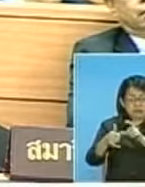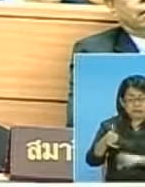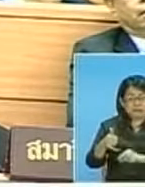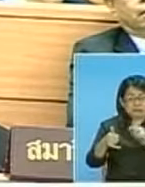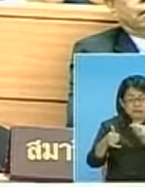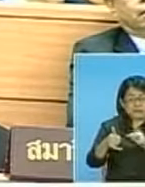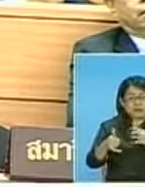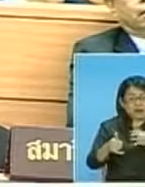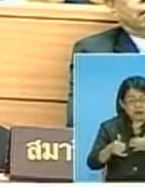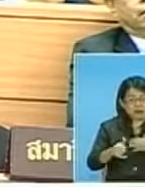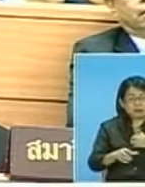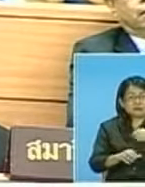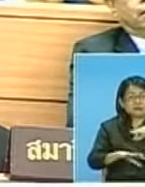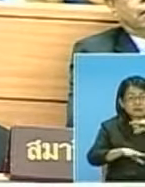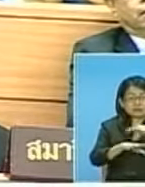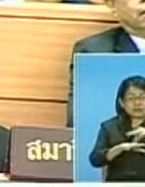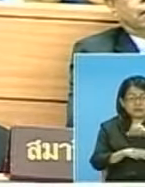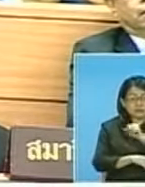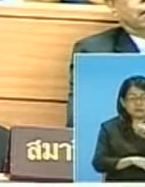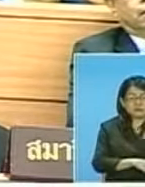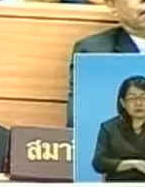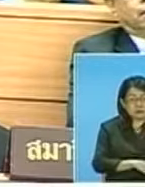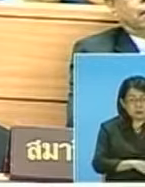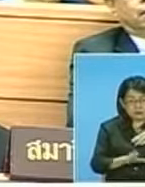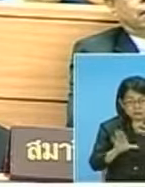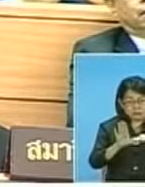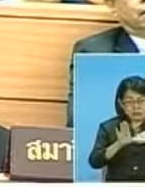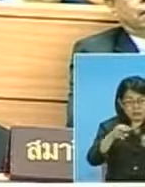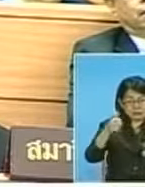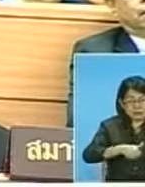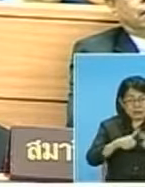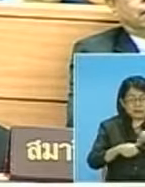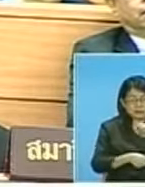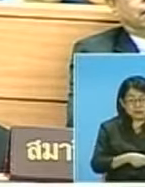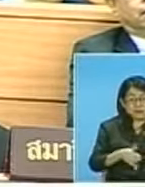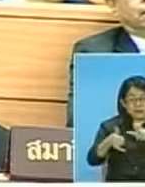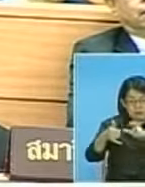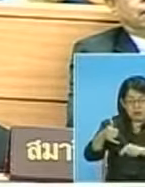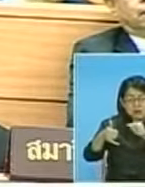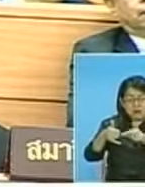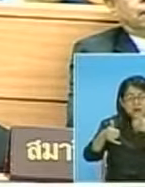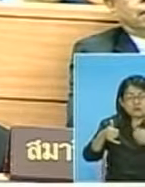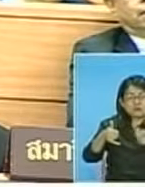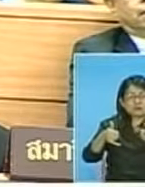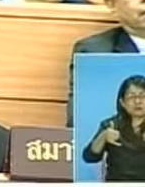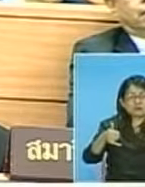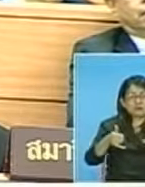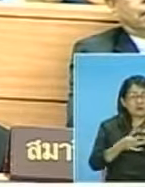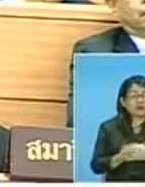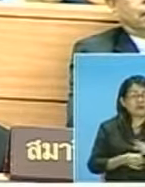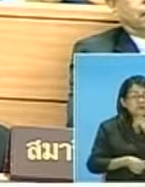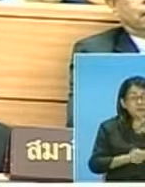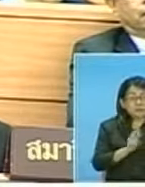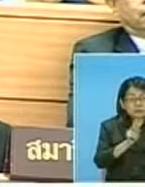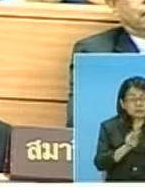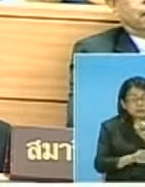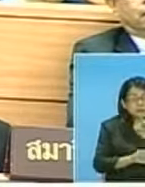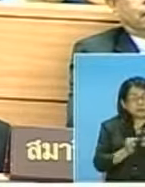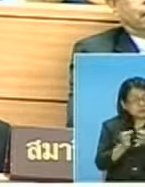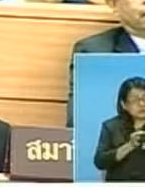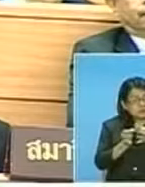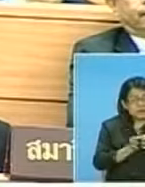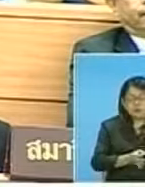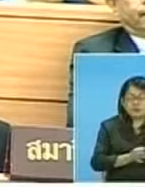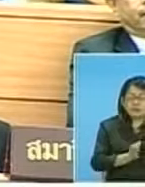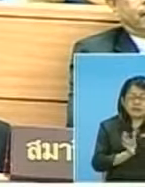ของผู้จะดำรงตำแหน่งลงเลือกตั้งเป็นสสรนะครับถ้าหากว่าท่านให้เหตุผลที่ดีว่าท่านจะไม่เปลี่ยน